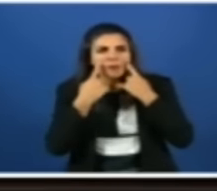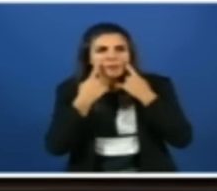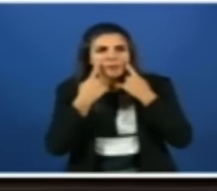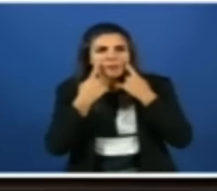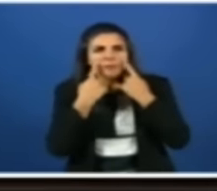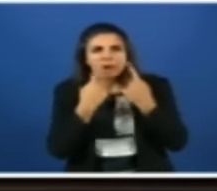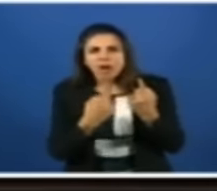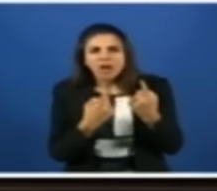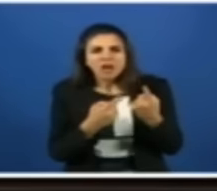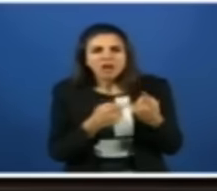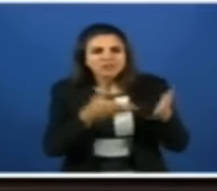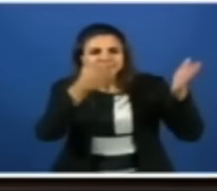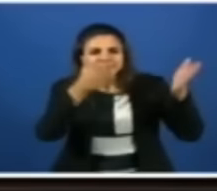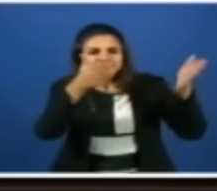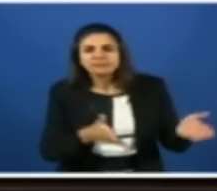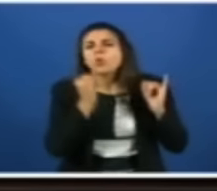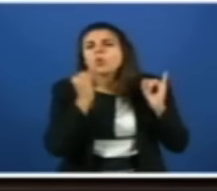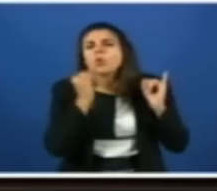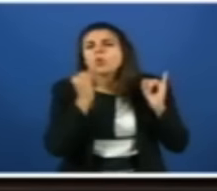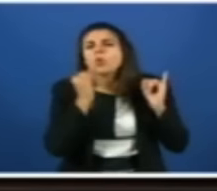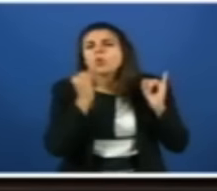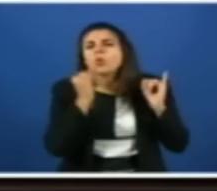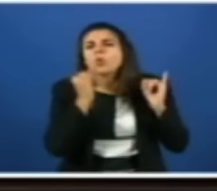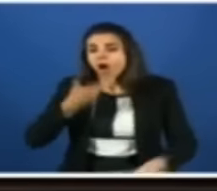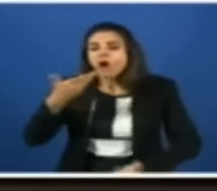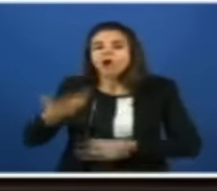pürmelalini anlatmaya gerek yok.